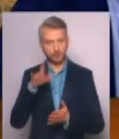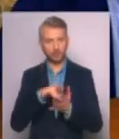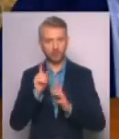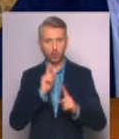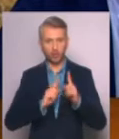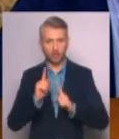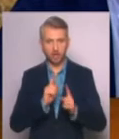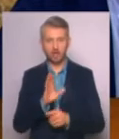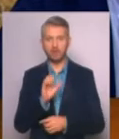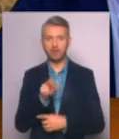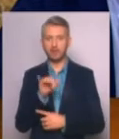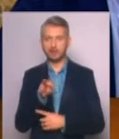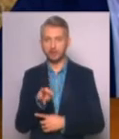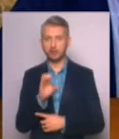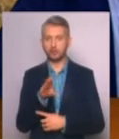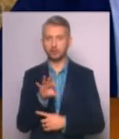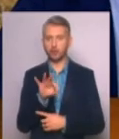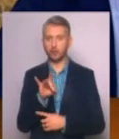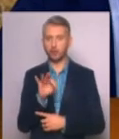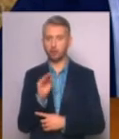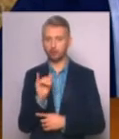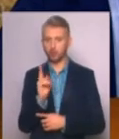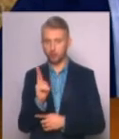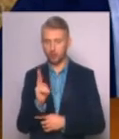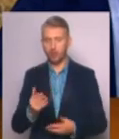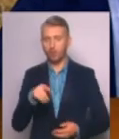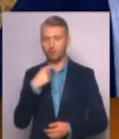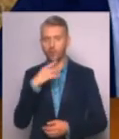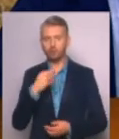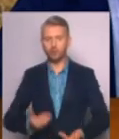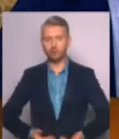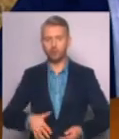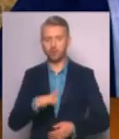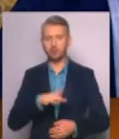Ми говоримо про життя на масиві Виноградар. Будь ласка, жителі Виноградаря,